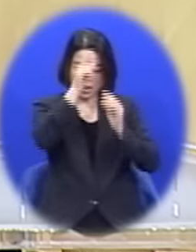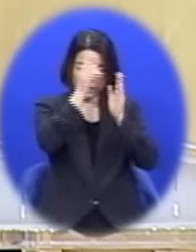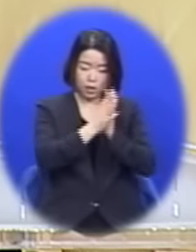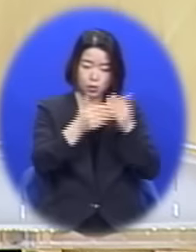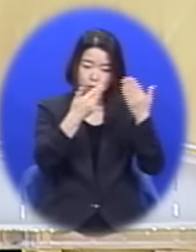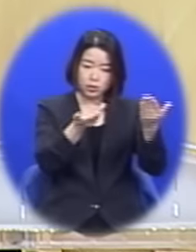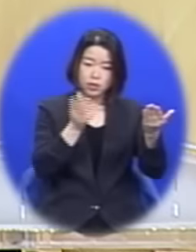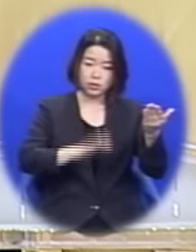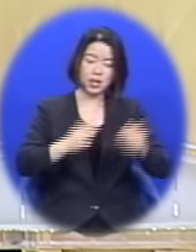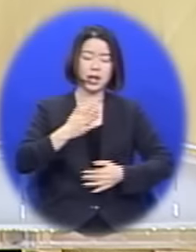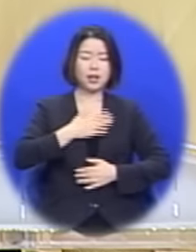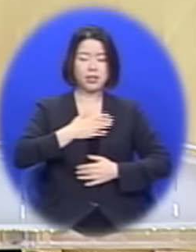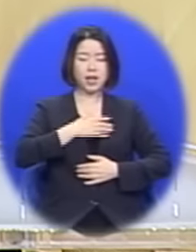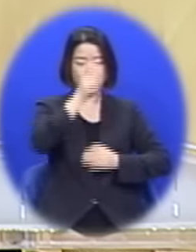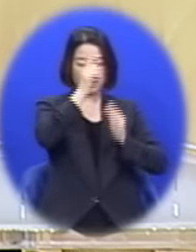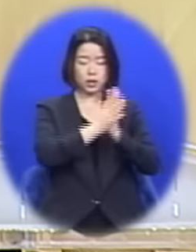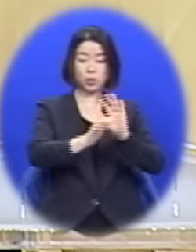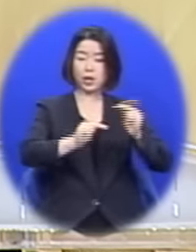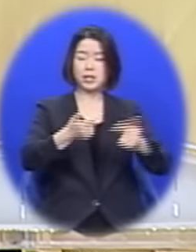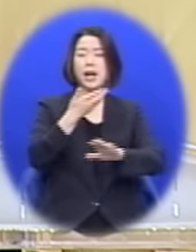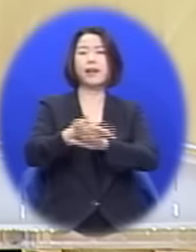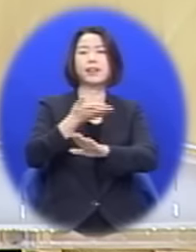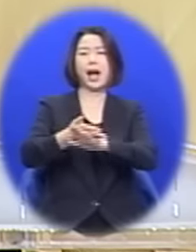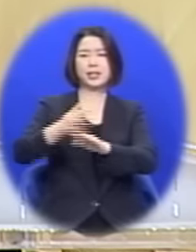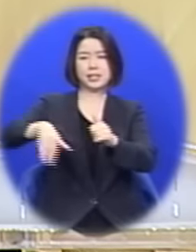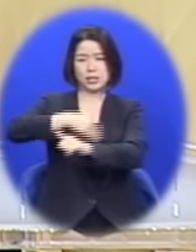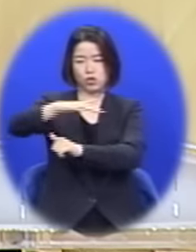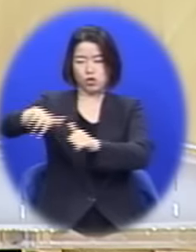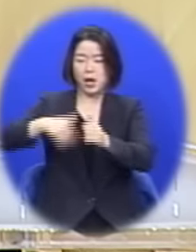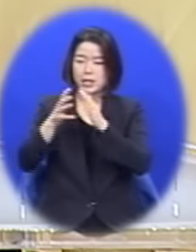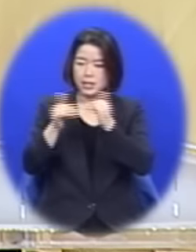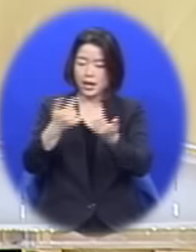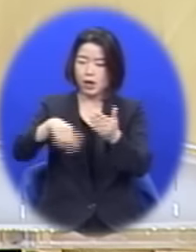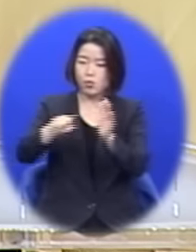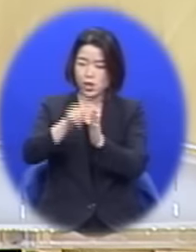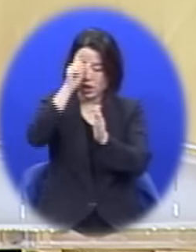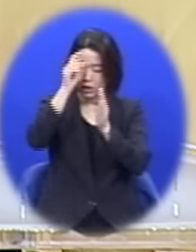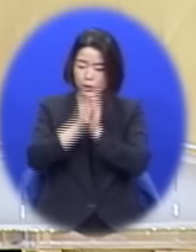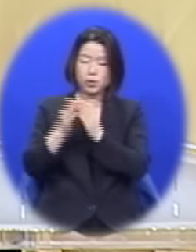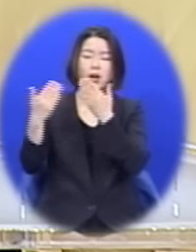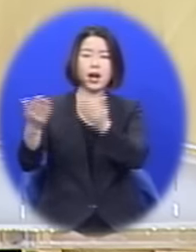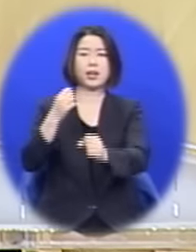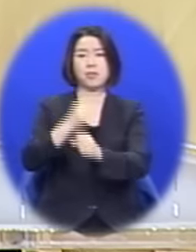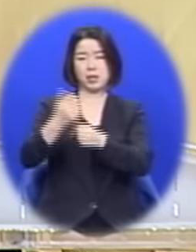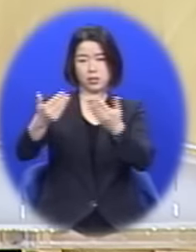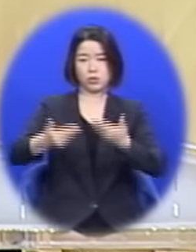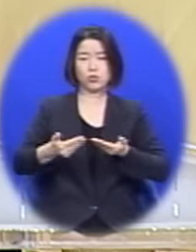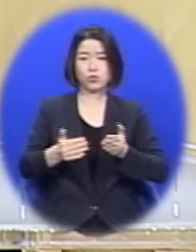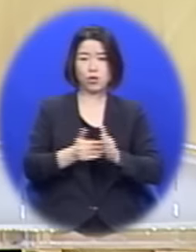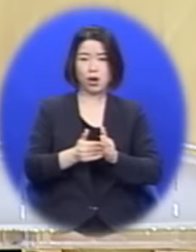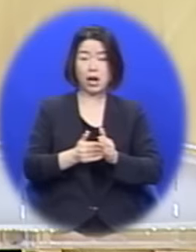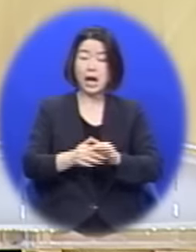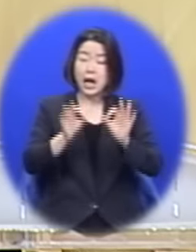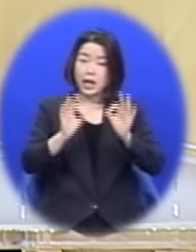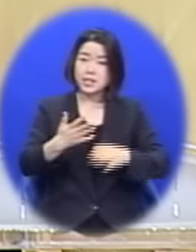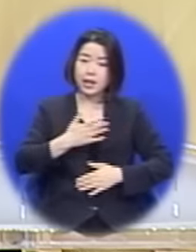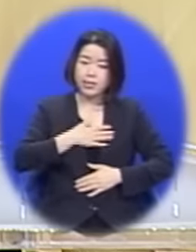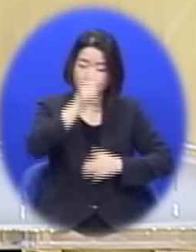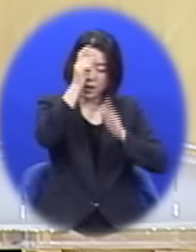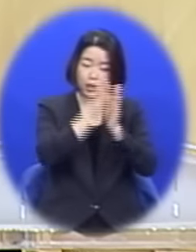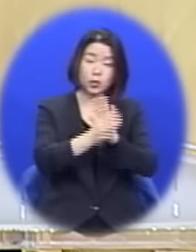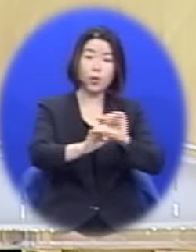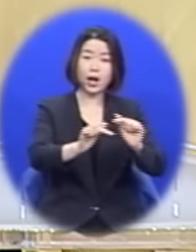내 기도가 아닌 다른 형제와 자매들을 위한 기도를 하게 하셨습니다. 그리고 이제는 내 기도가